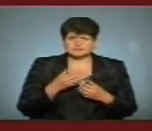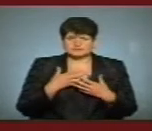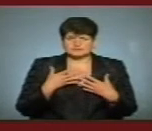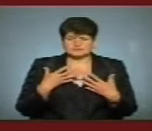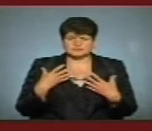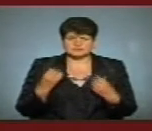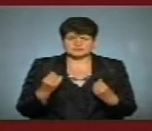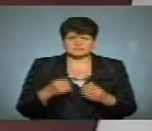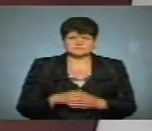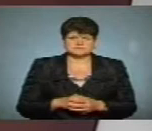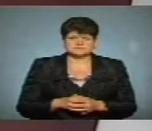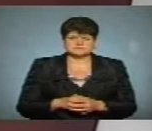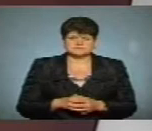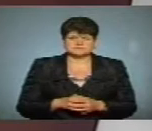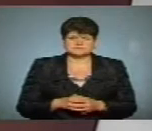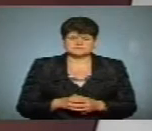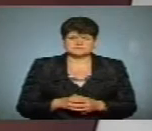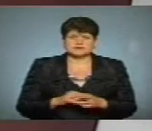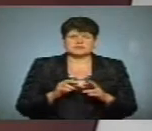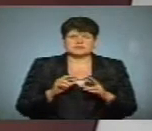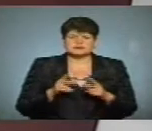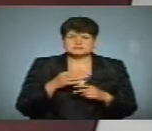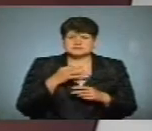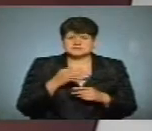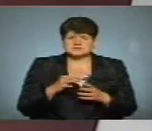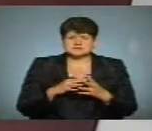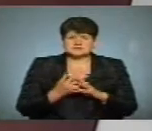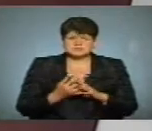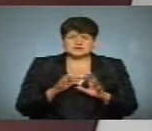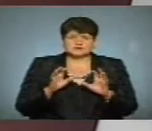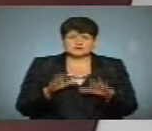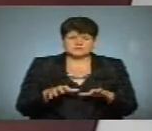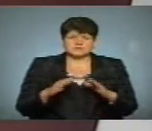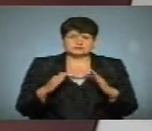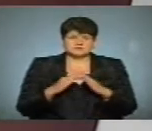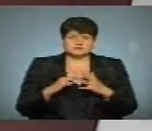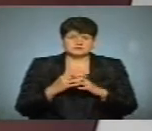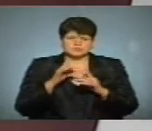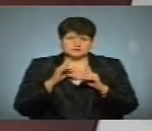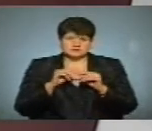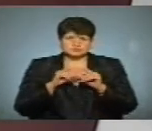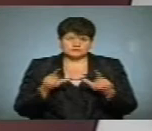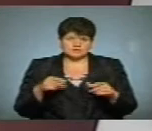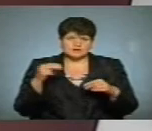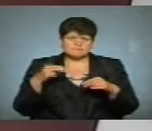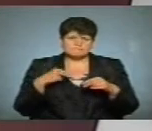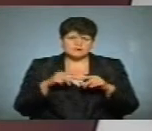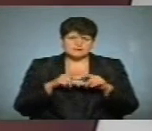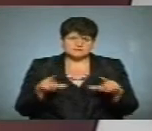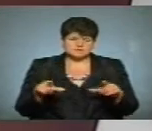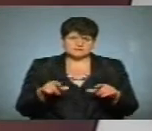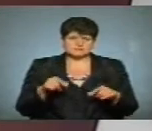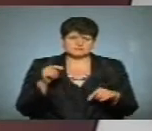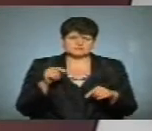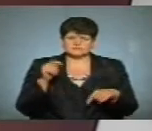немає куди її дівати. Як розповів сільський голова Ігор Цар, будівель сільради, школи та магазинів злива не пошкодила. За